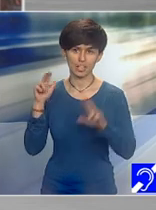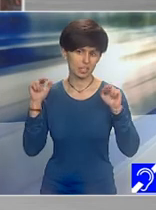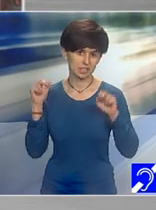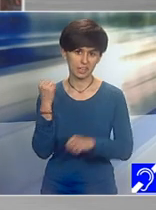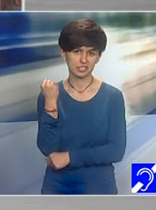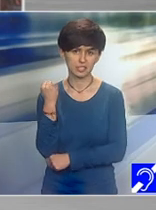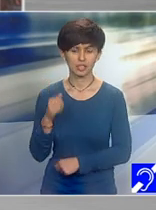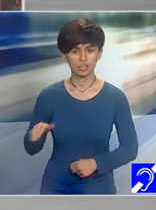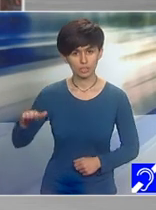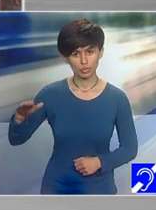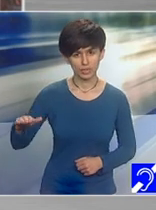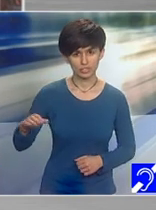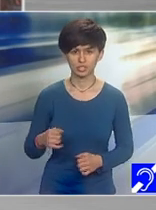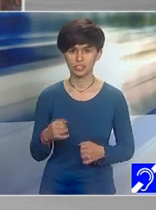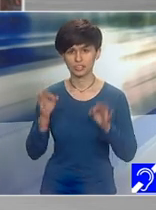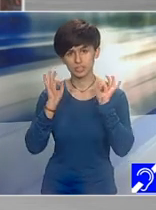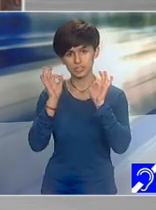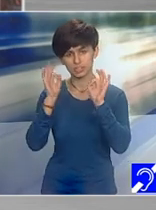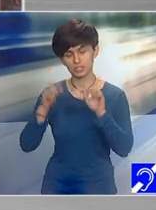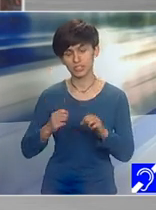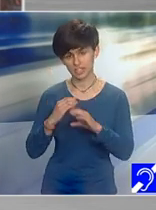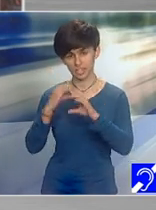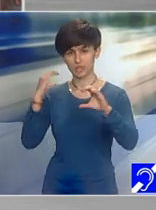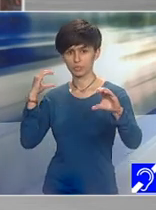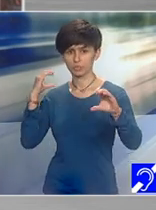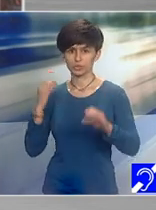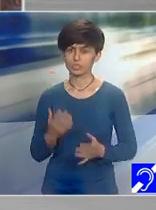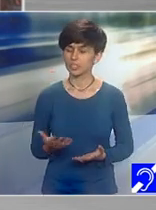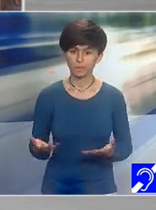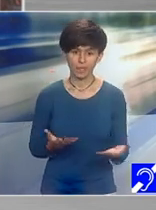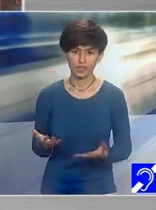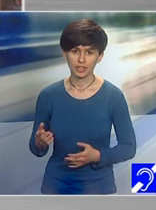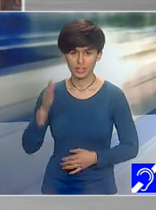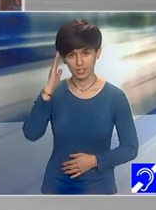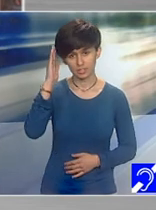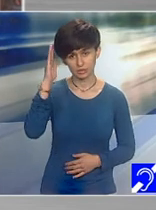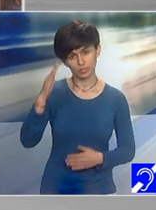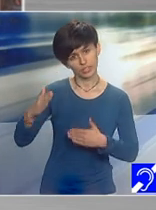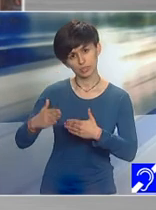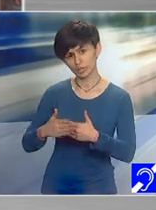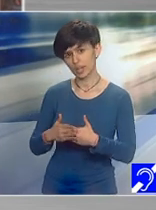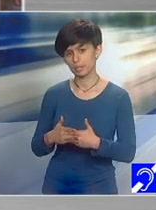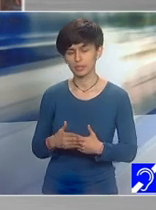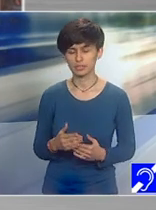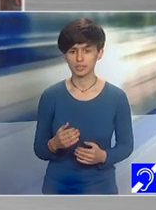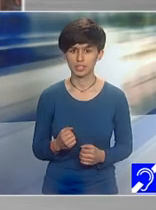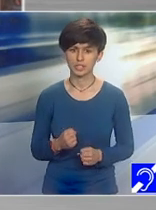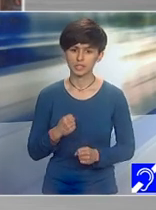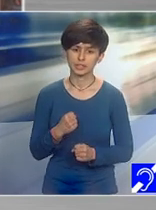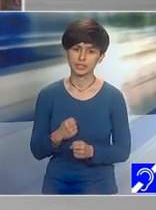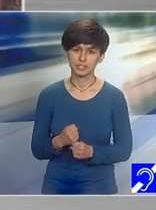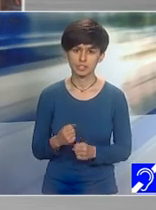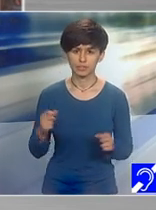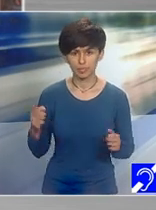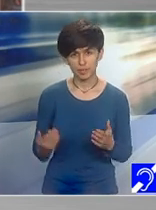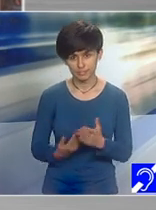mașinile acolo și să folosească mijloacele de transport, care într-un viitor apropiat precis se vor mai optimiza, se vor mai